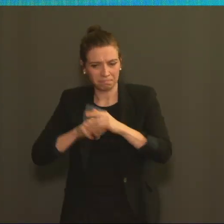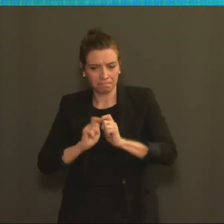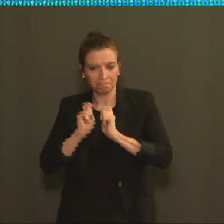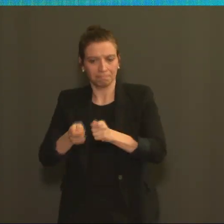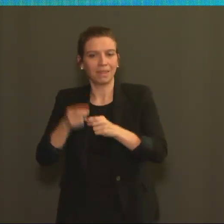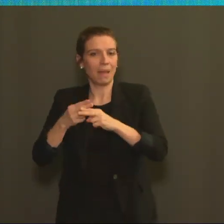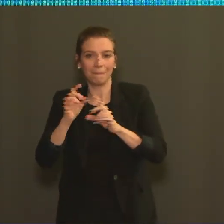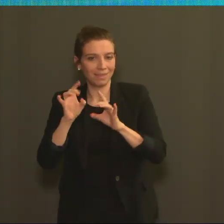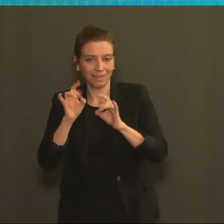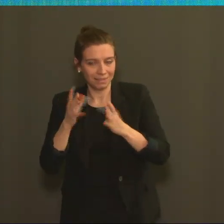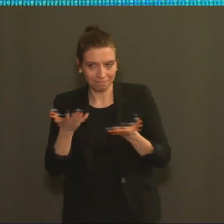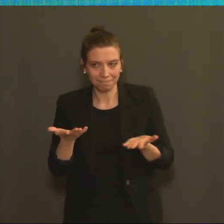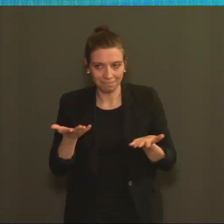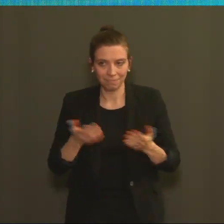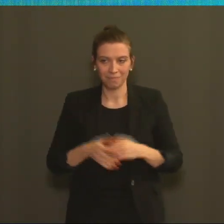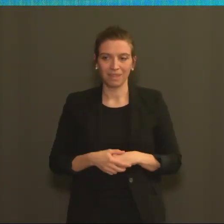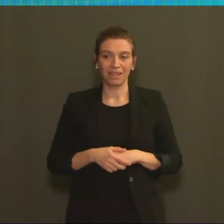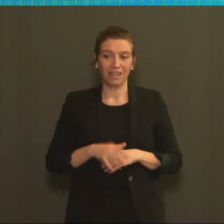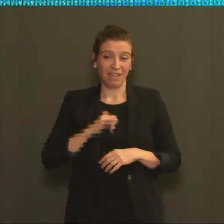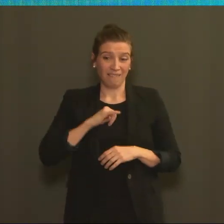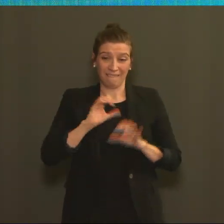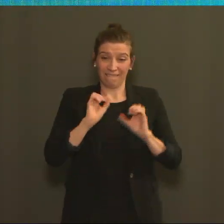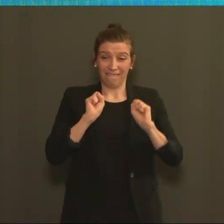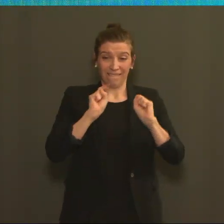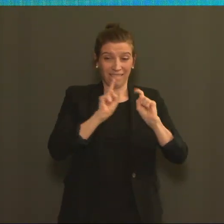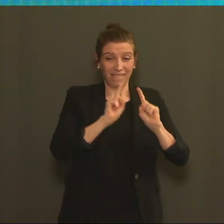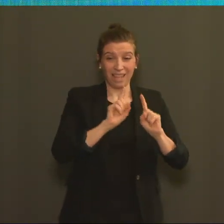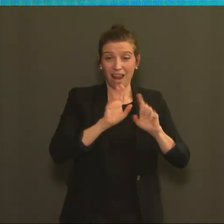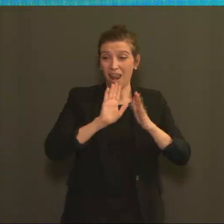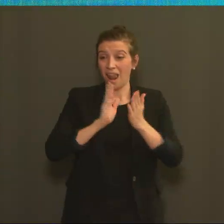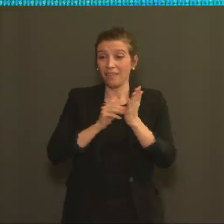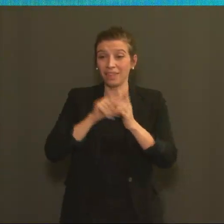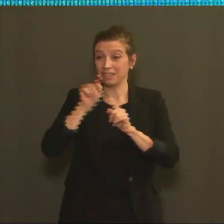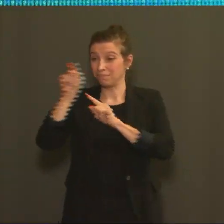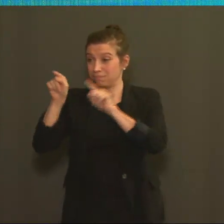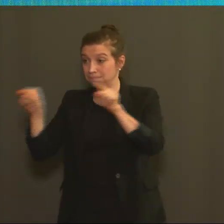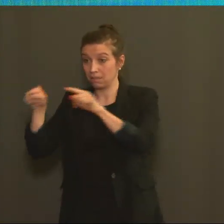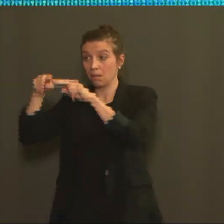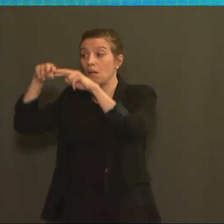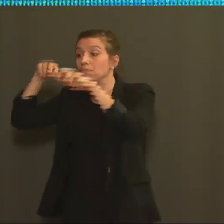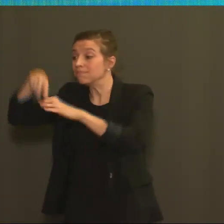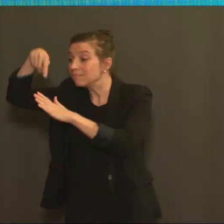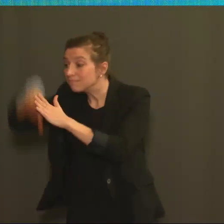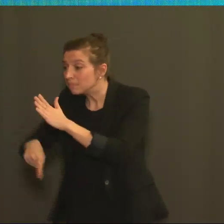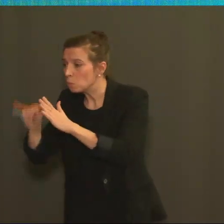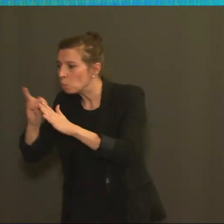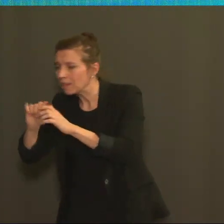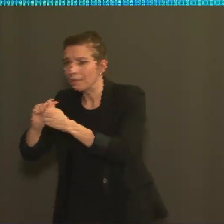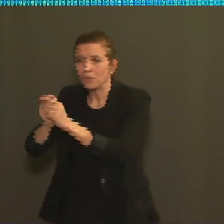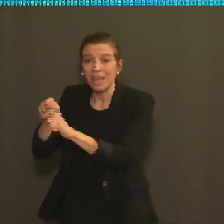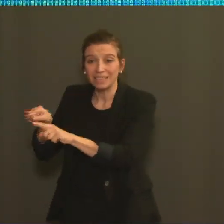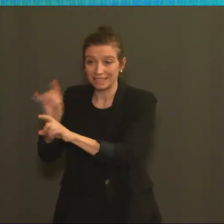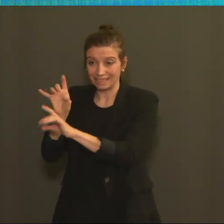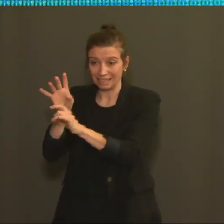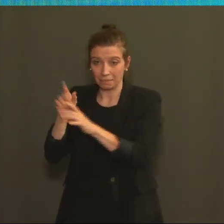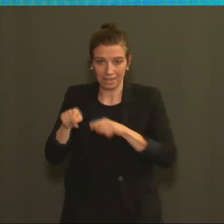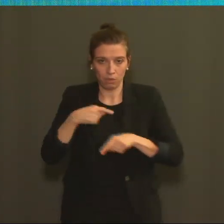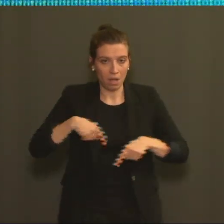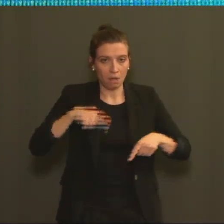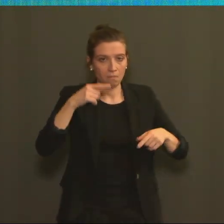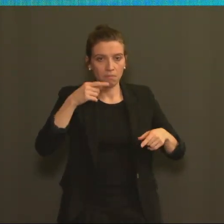andere landen dit soort studies nauwelijks uitgevoerd worden dus we hebben daar ook weinig gegevens van wat dat betreft